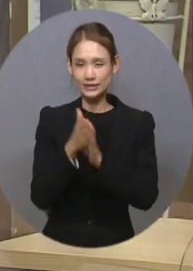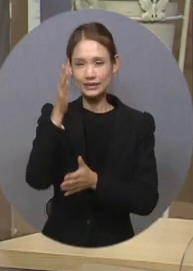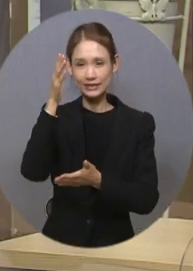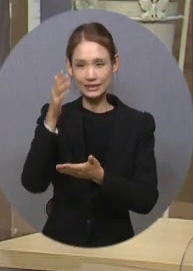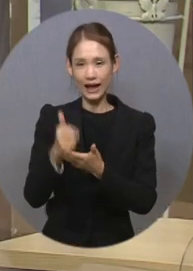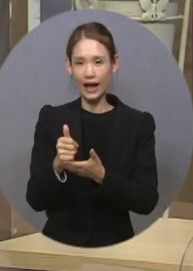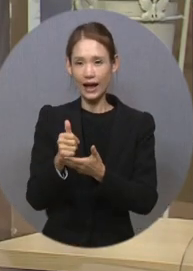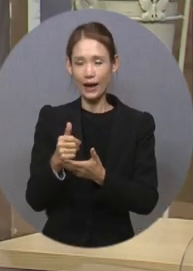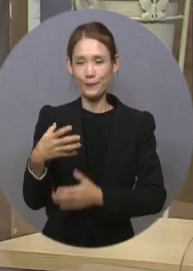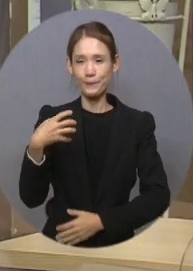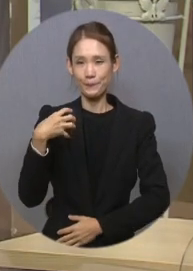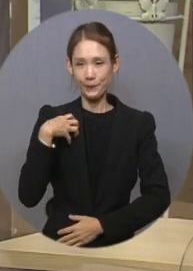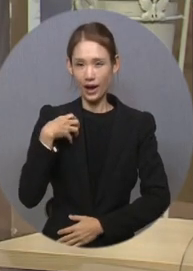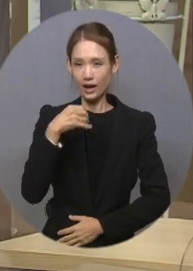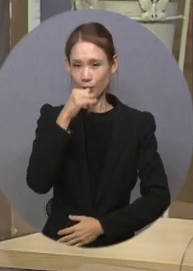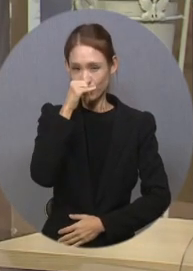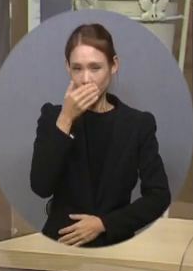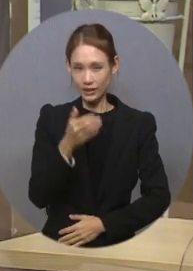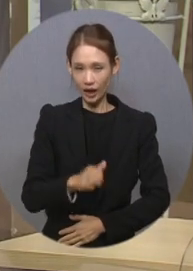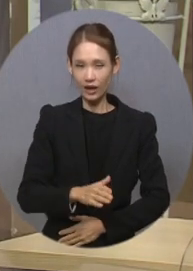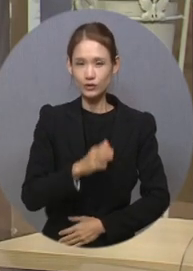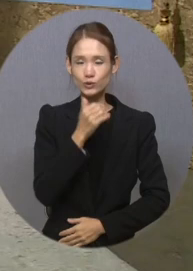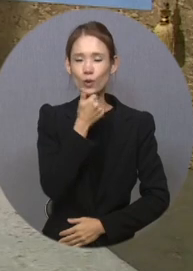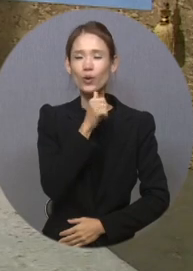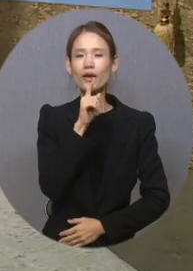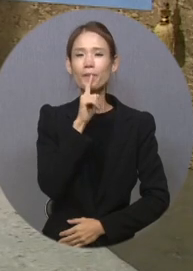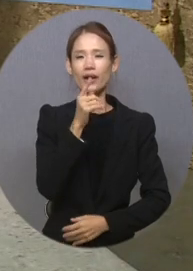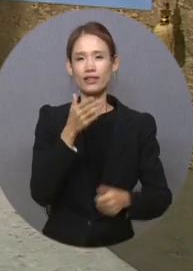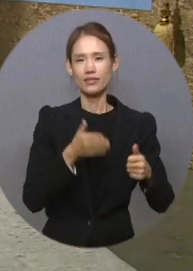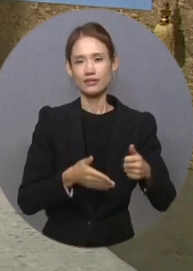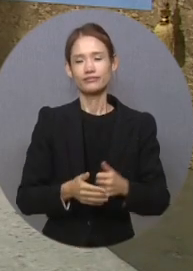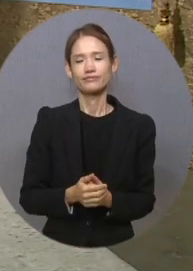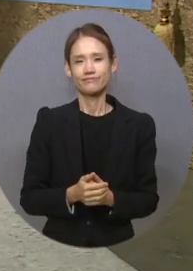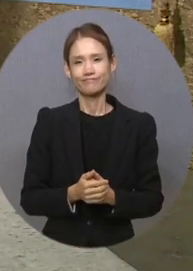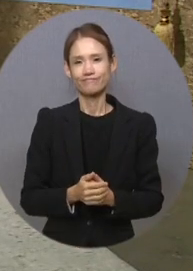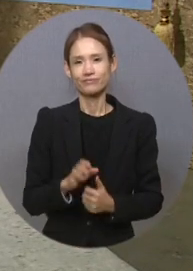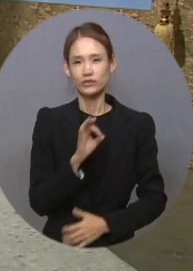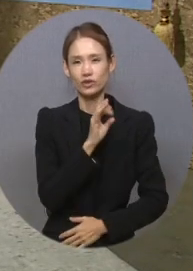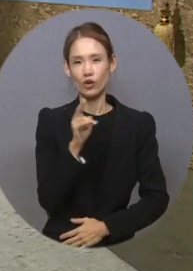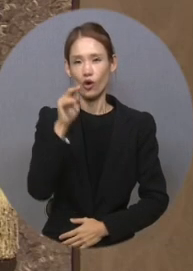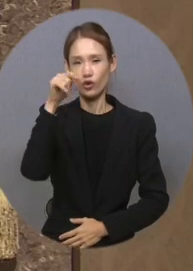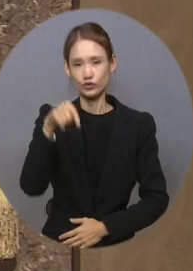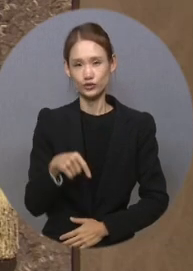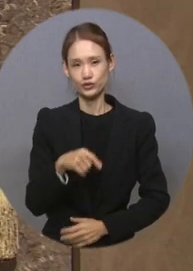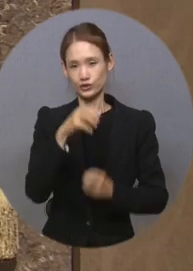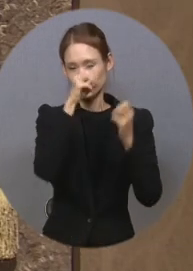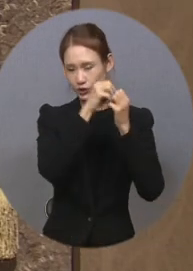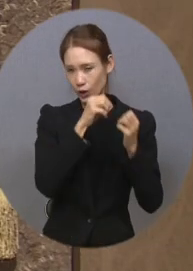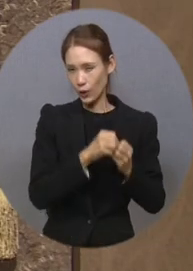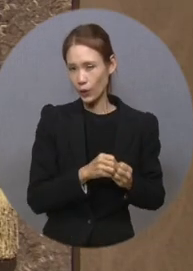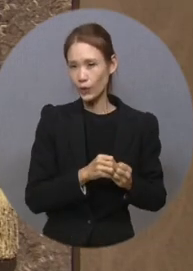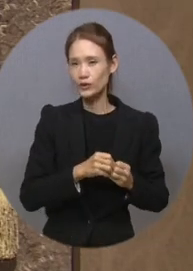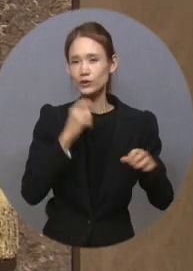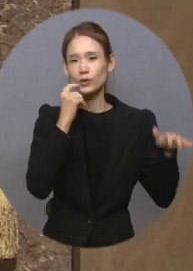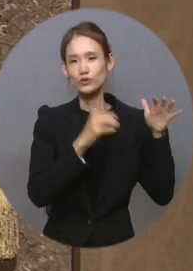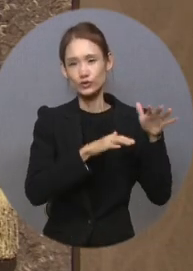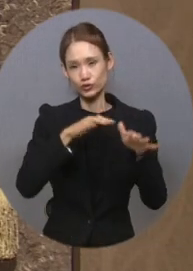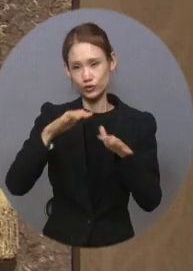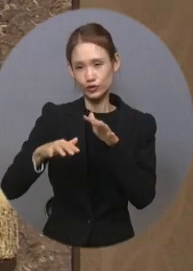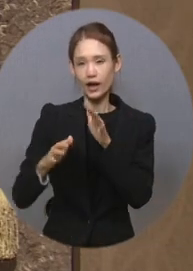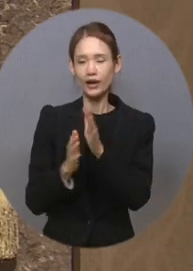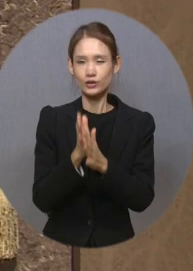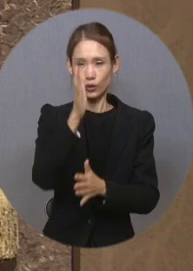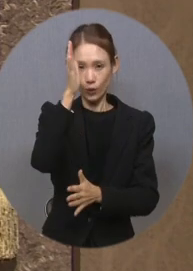계신데요. 여수시 소개 한 말씀 해주시죠. 우리 여수는 전통적으로 수산도시, 지금도 네.